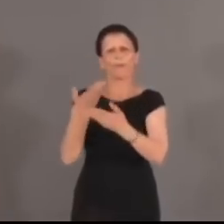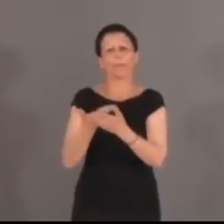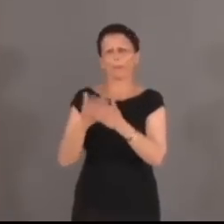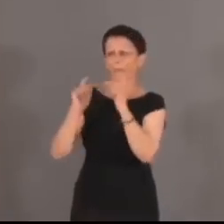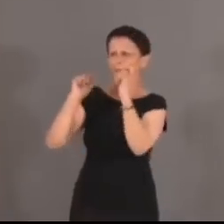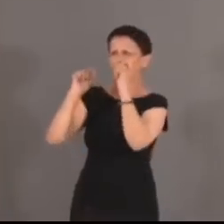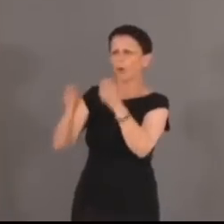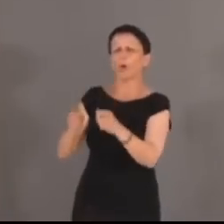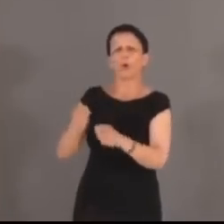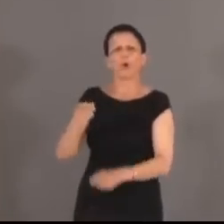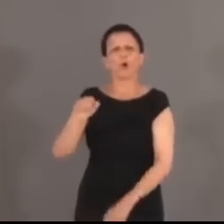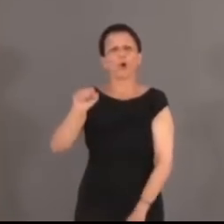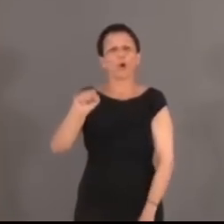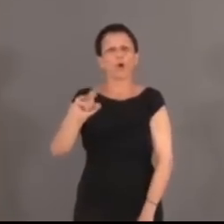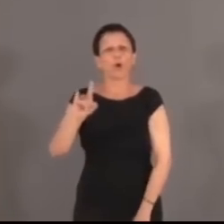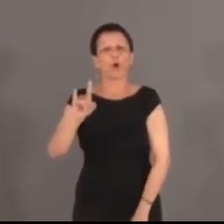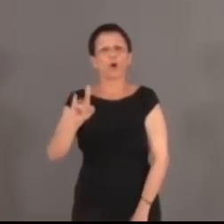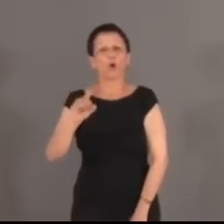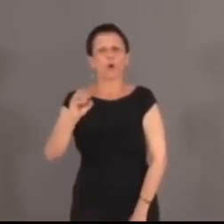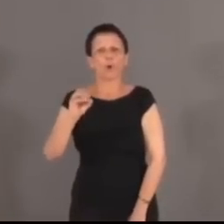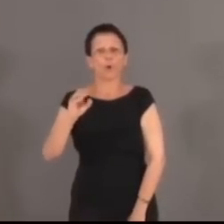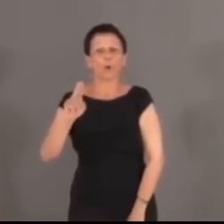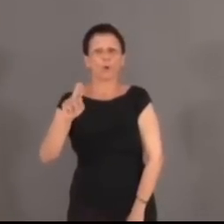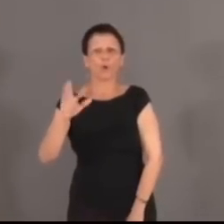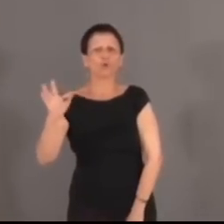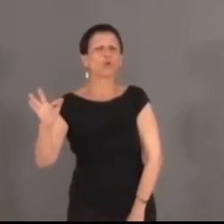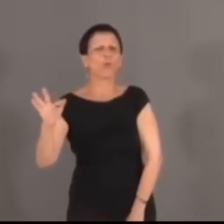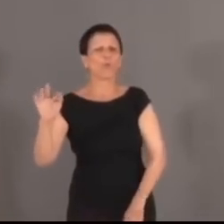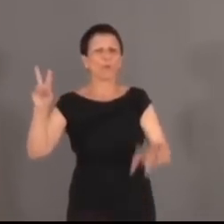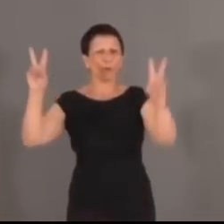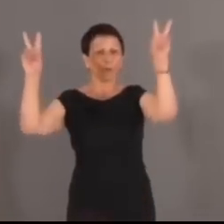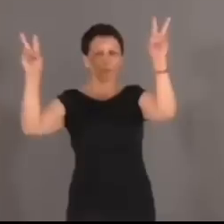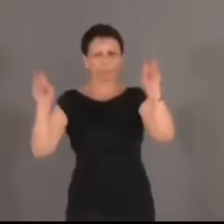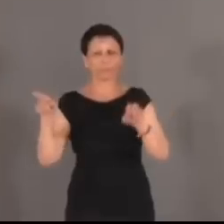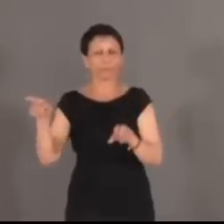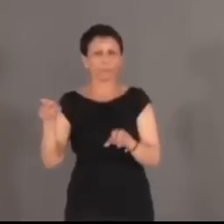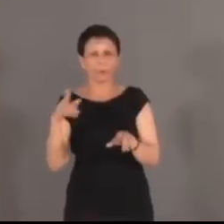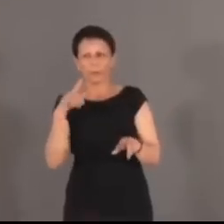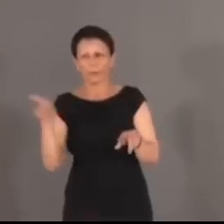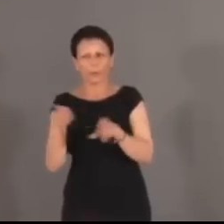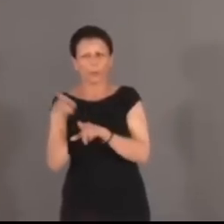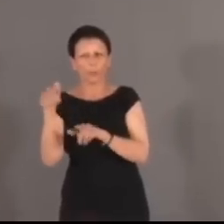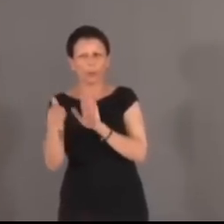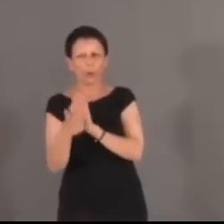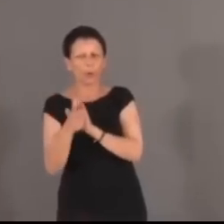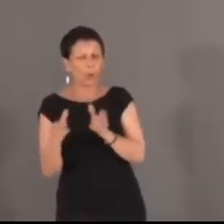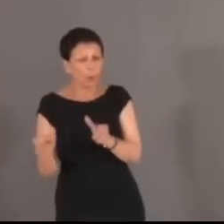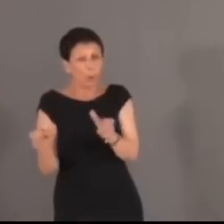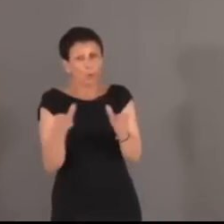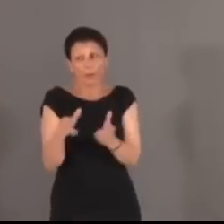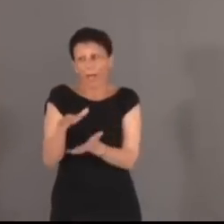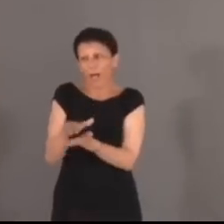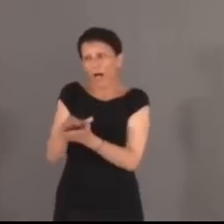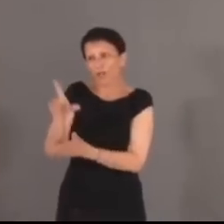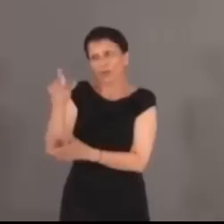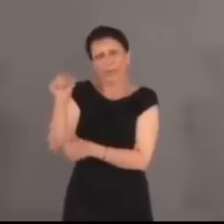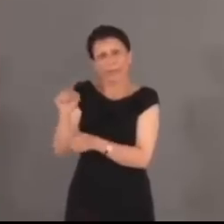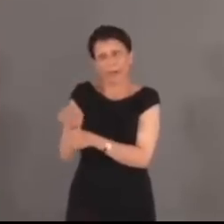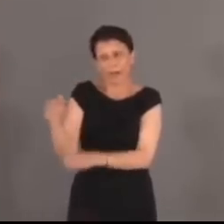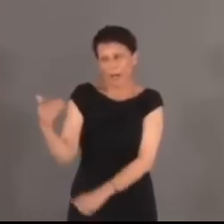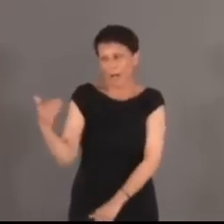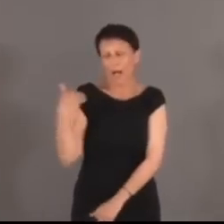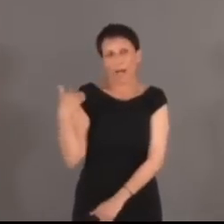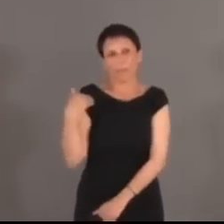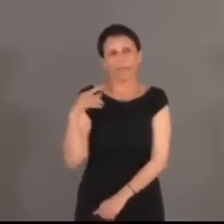un guetteur en français. Et ce jeune homme, qui devait même pas avoir 20 ans, m'a apostrophé parce qu'en sortant